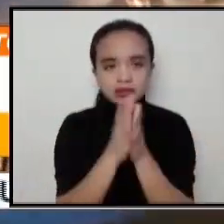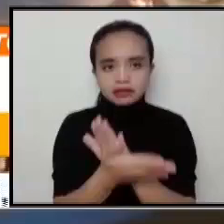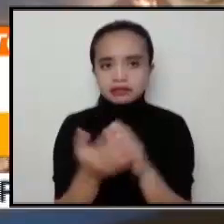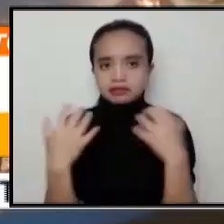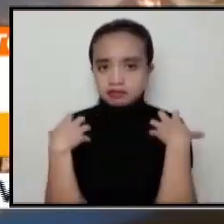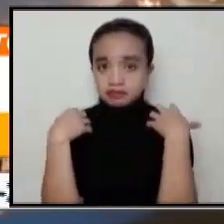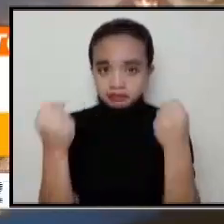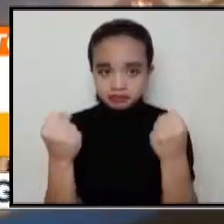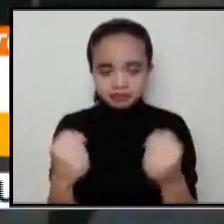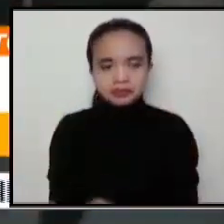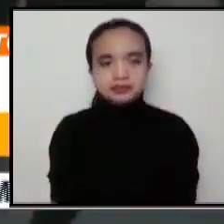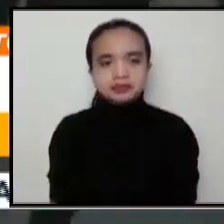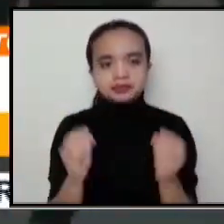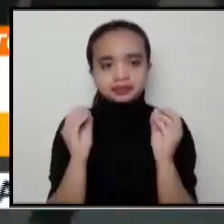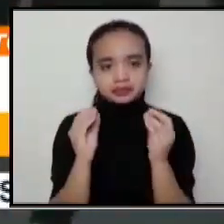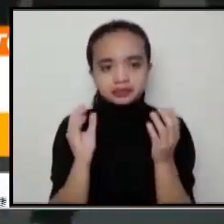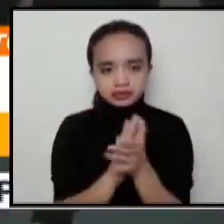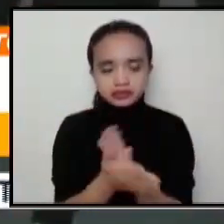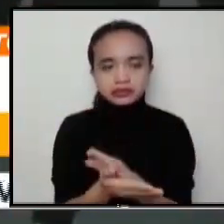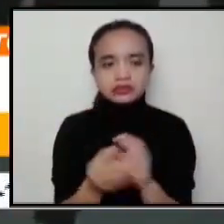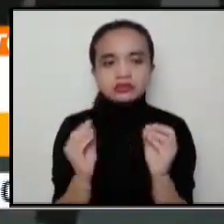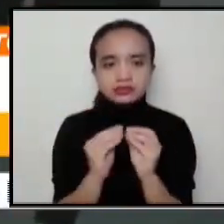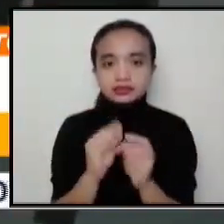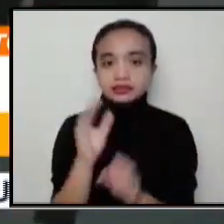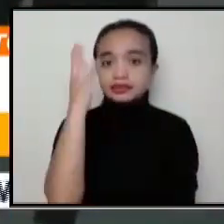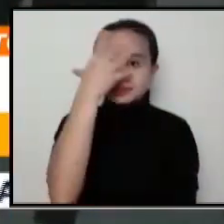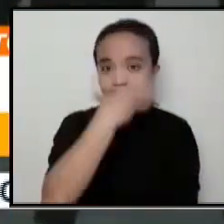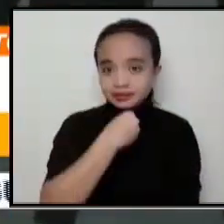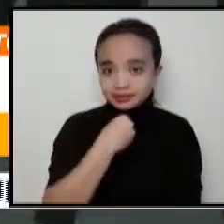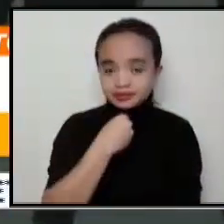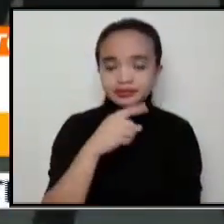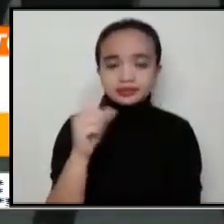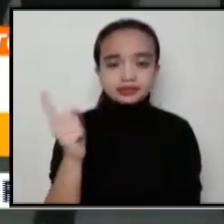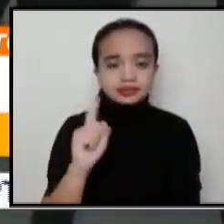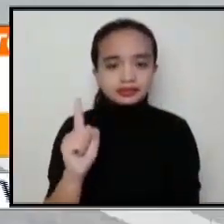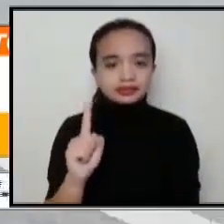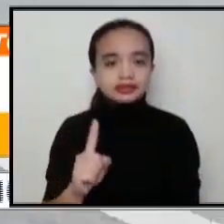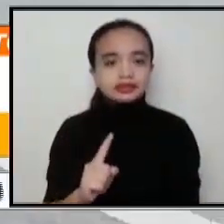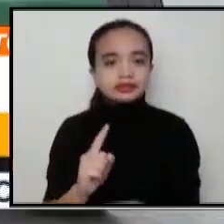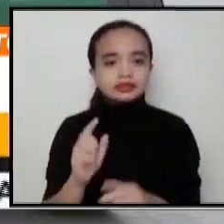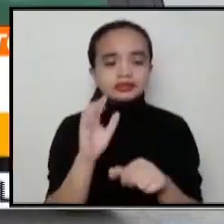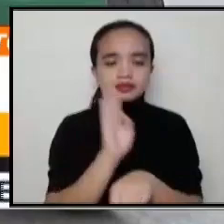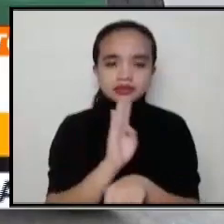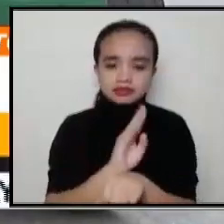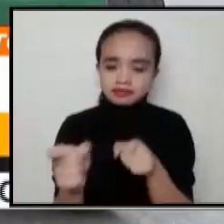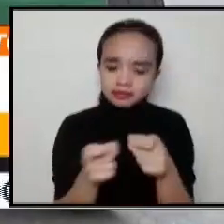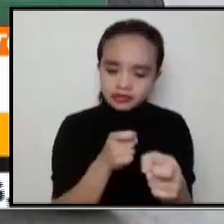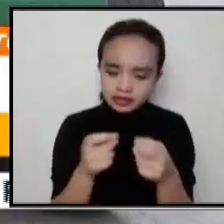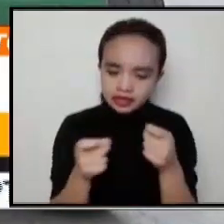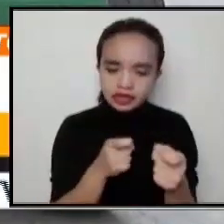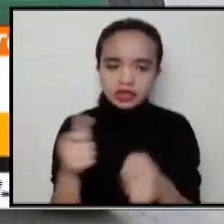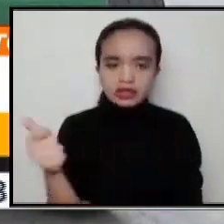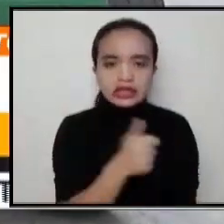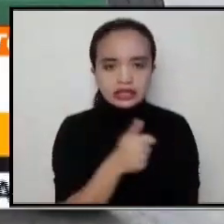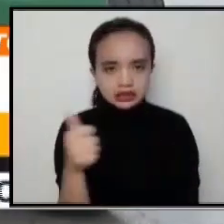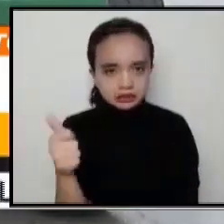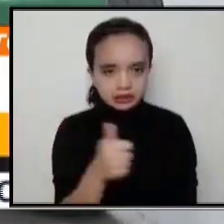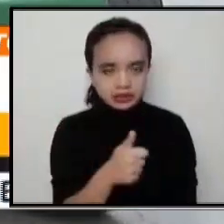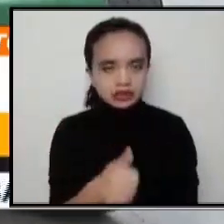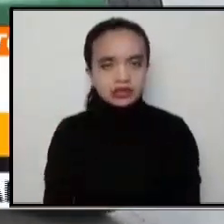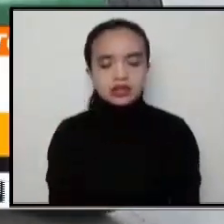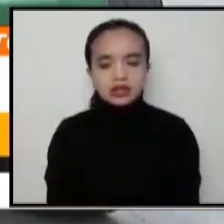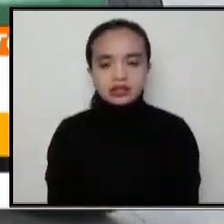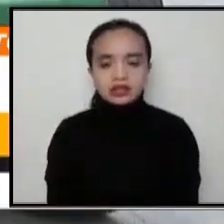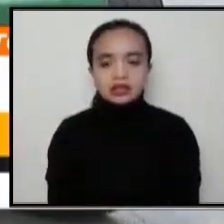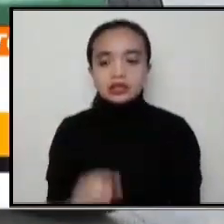madunong kayo, at mas maganda ang pagpapatakbo nyo sa negosyo ng transportasyon, which will ultimately